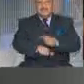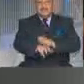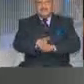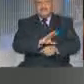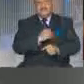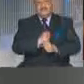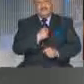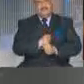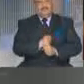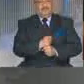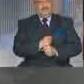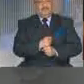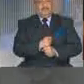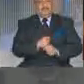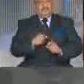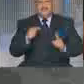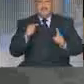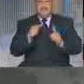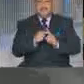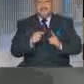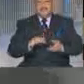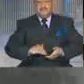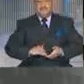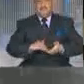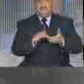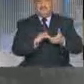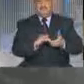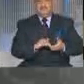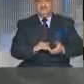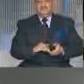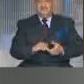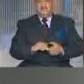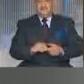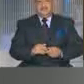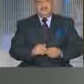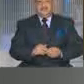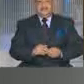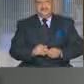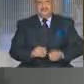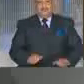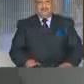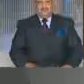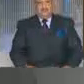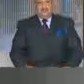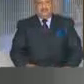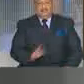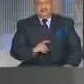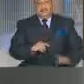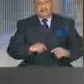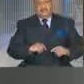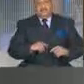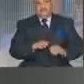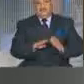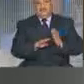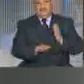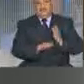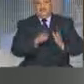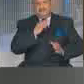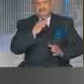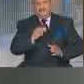طرح مقاربات تعالج المشاكل البيئية التي تحاصر المدينة. لابد من تضافر كل